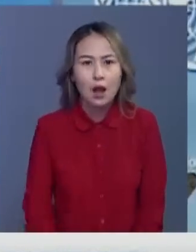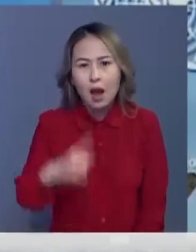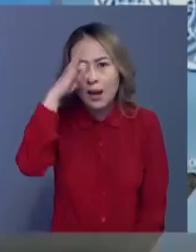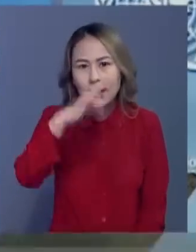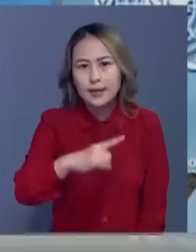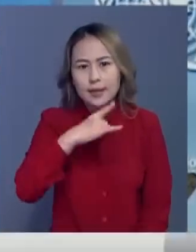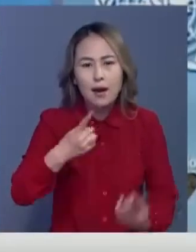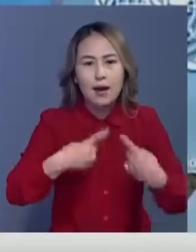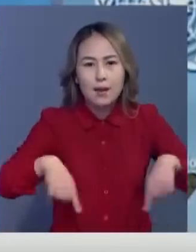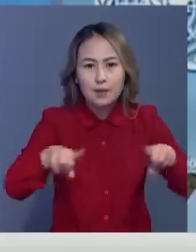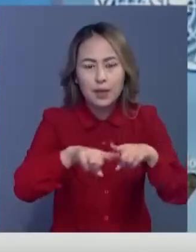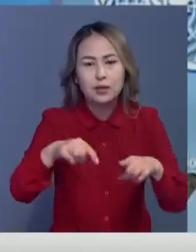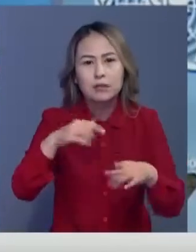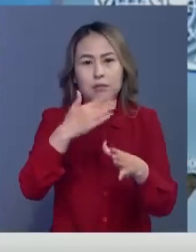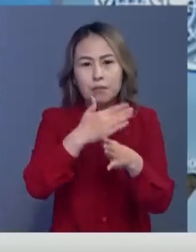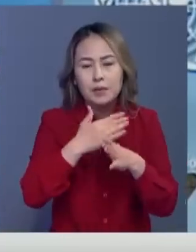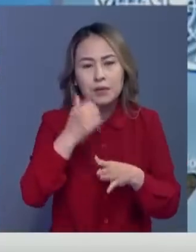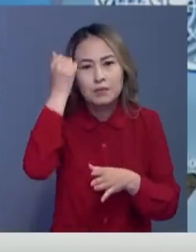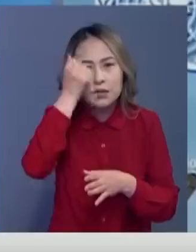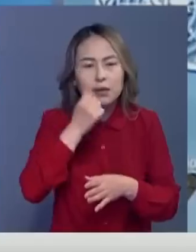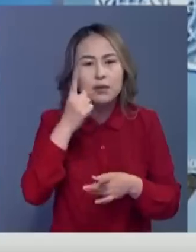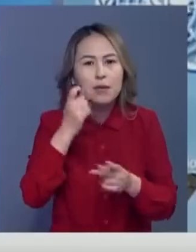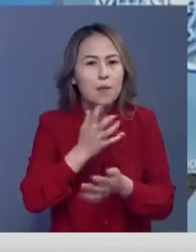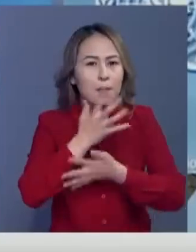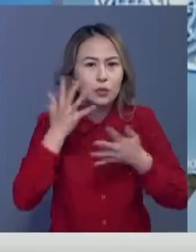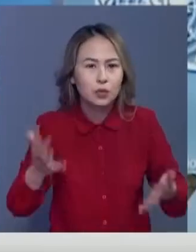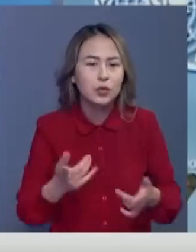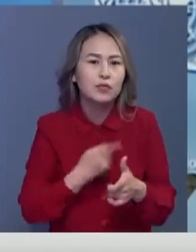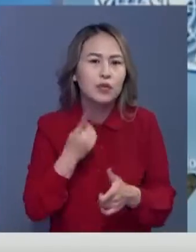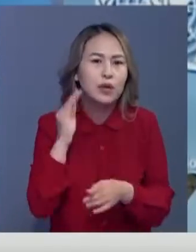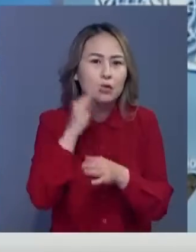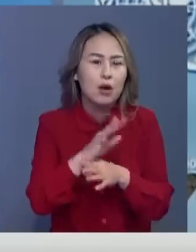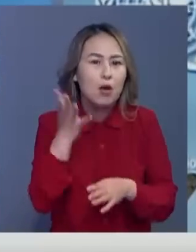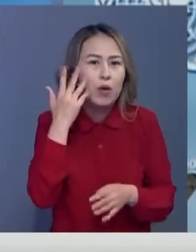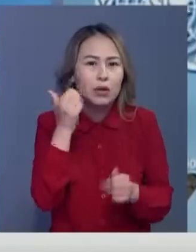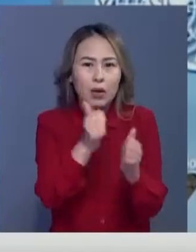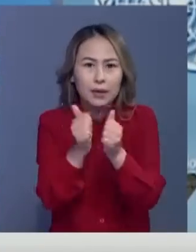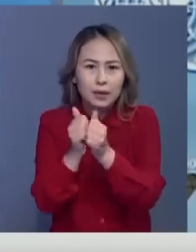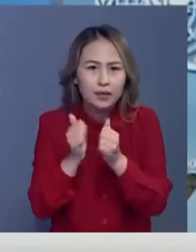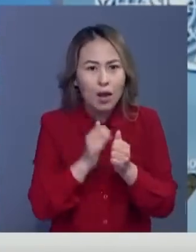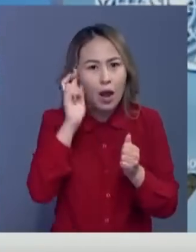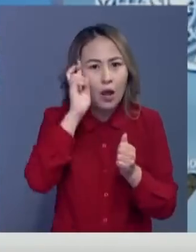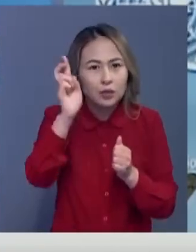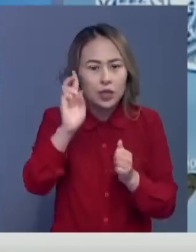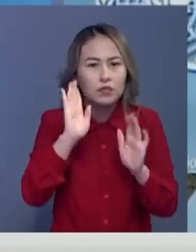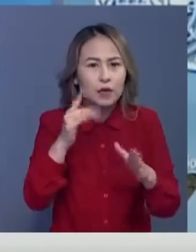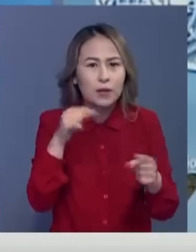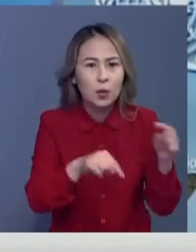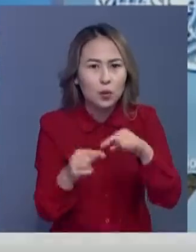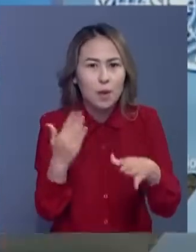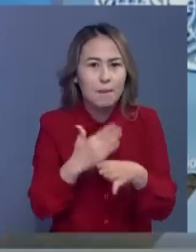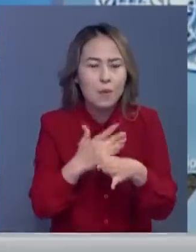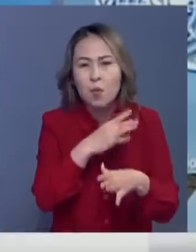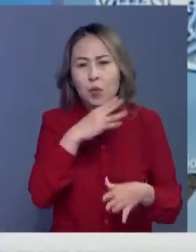Қазақстанға аймаққа көмек берген үшін тағы алғысымды білдірем. Індетпен байланысты жағдай кезінде көбіне көрші елдер бір-біріне қолдау көрсетіп жатыр. Өйткені